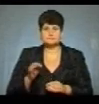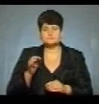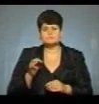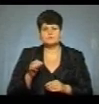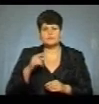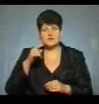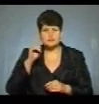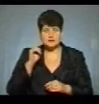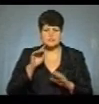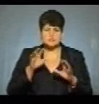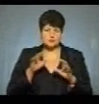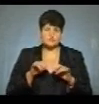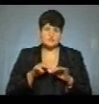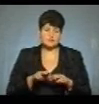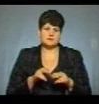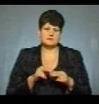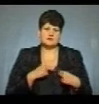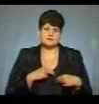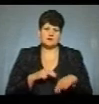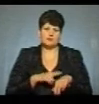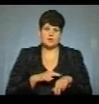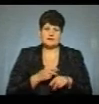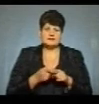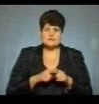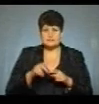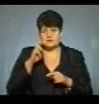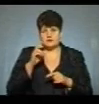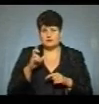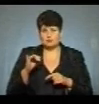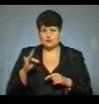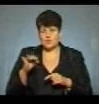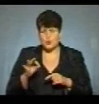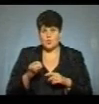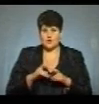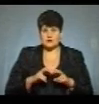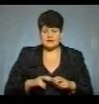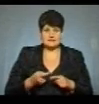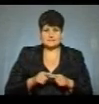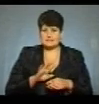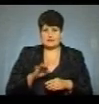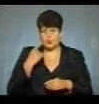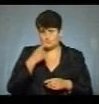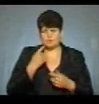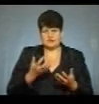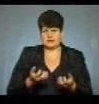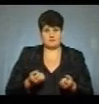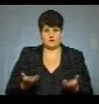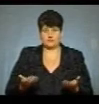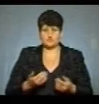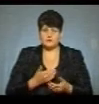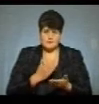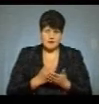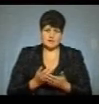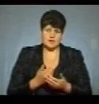Компетенція законності дій працівників поліції – це Державне бюро розслідувань. Це не особистий прийом. Якщо ви маєте